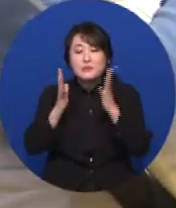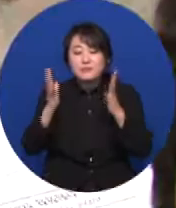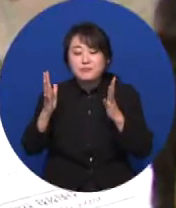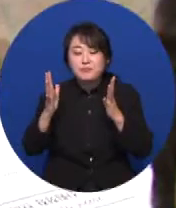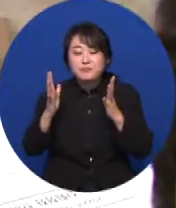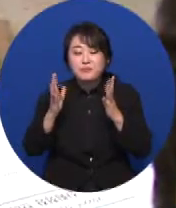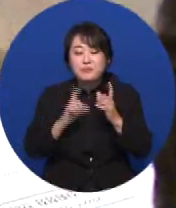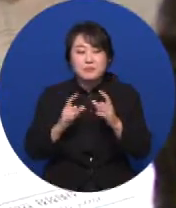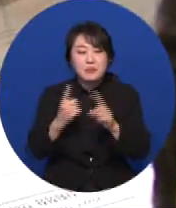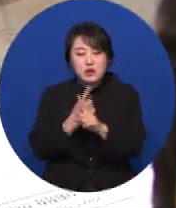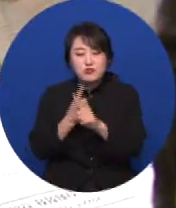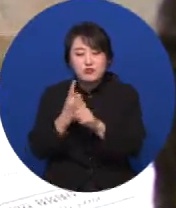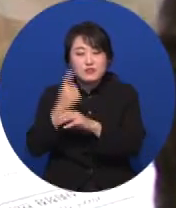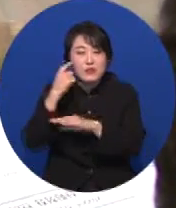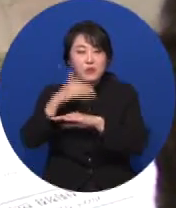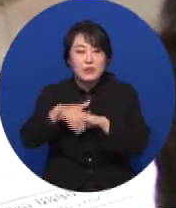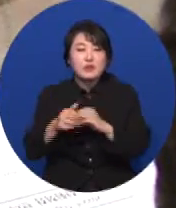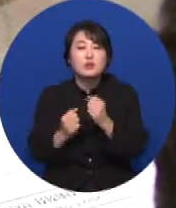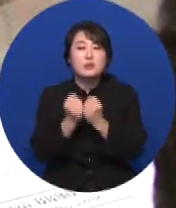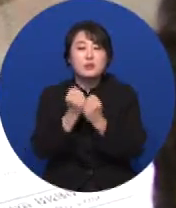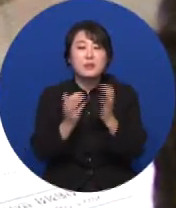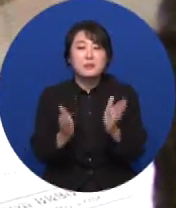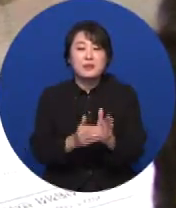수정을 개편 할 방침이라고 설명했습니다